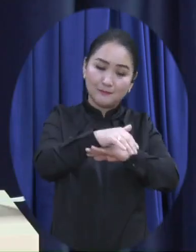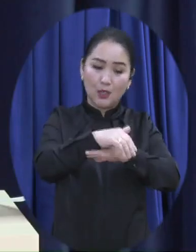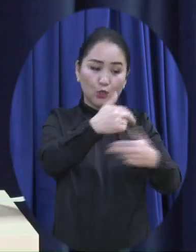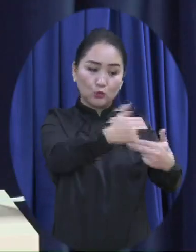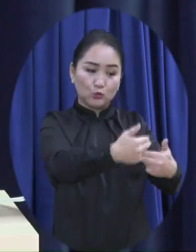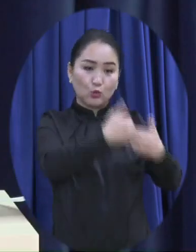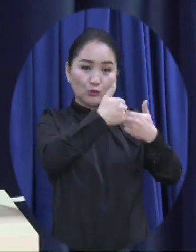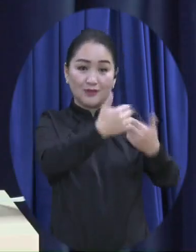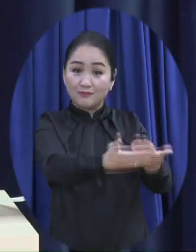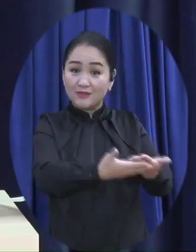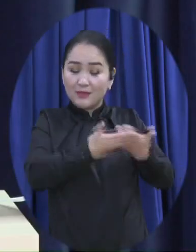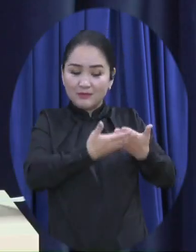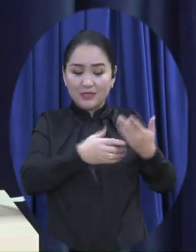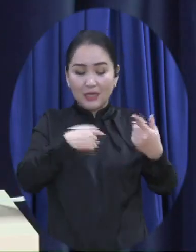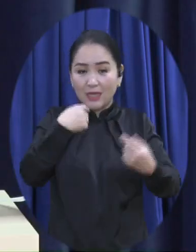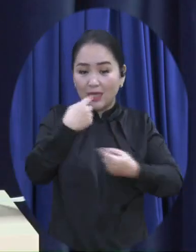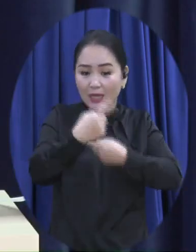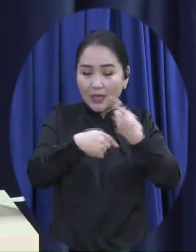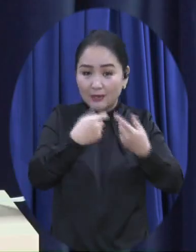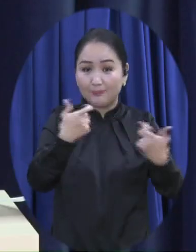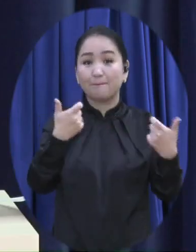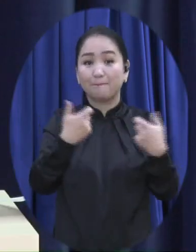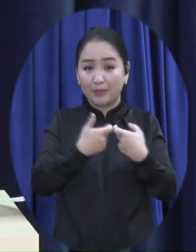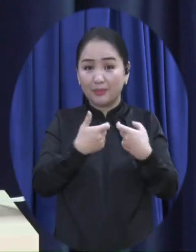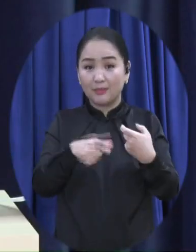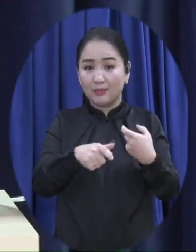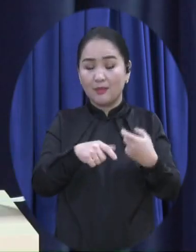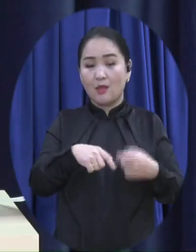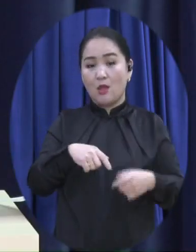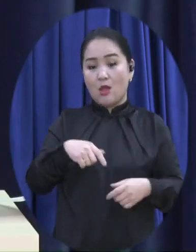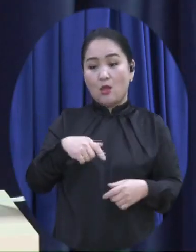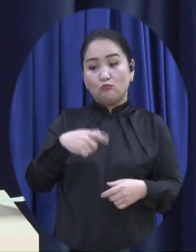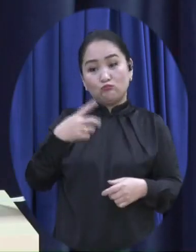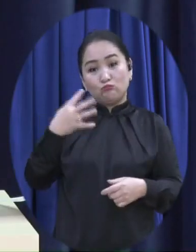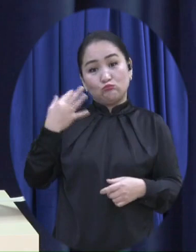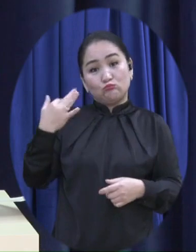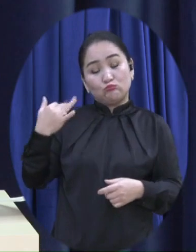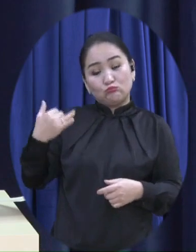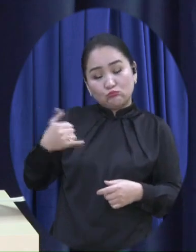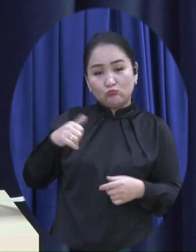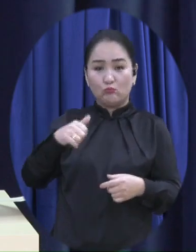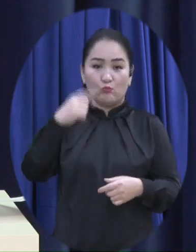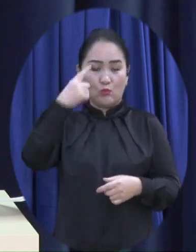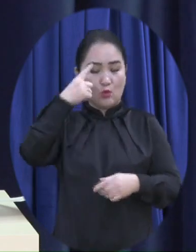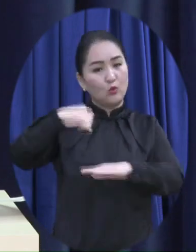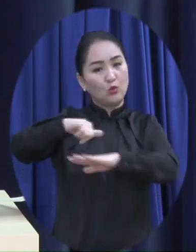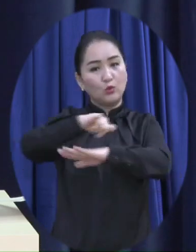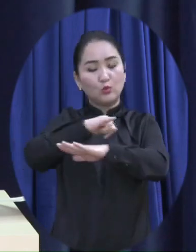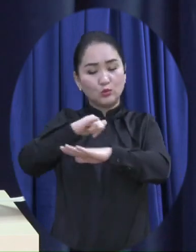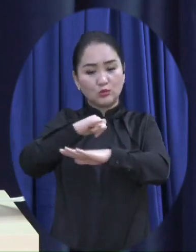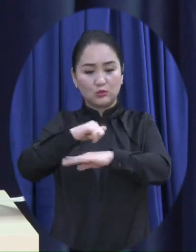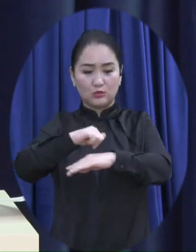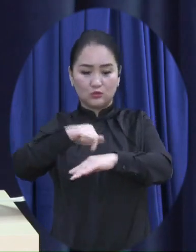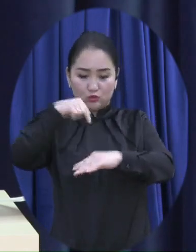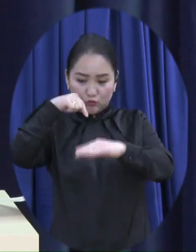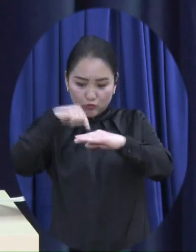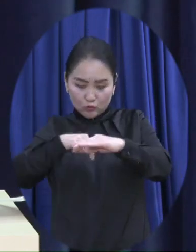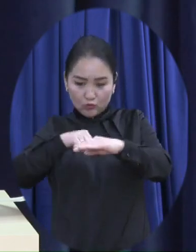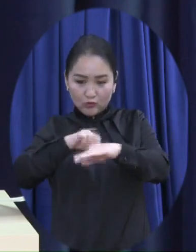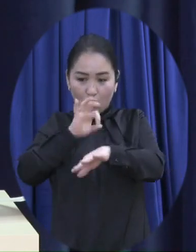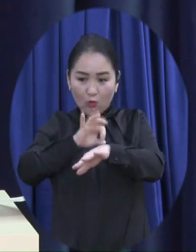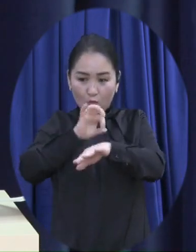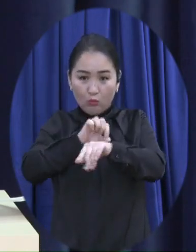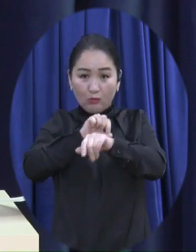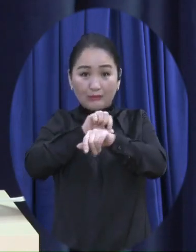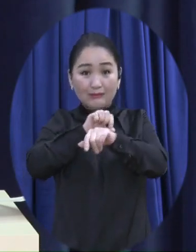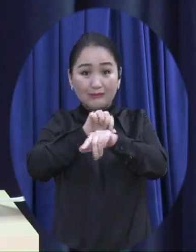бол ярьж одоо тохиролцсон. За тэгээд ойрын одоо үед манай улсад коронавирусын дотоодын халдвар